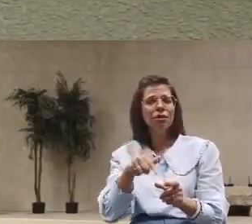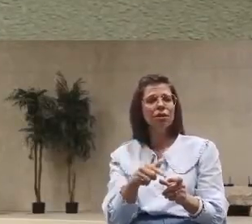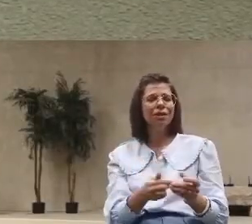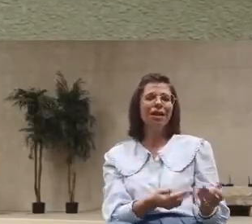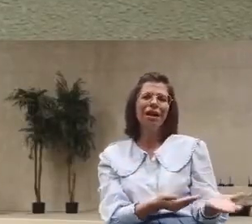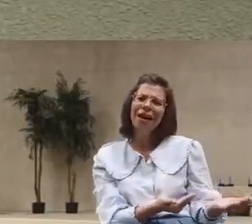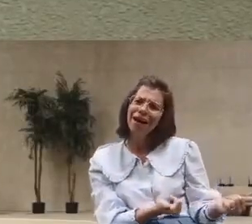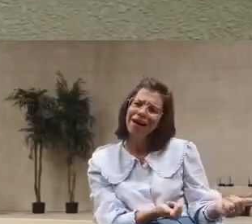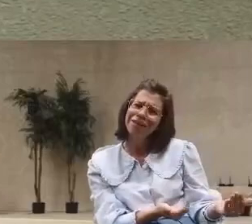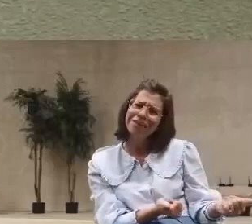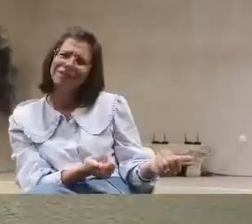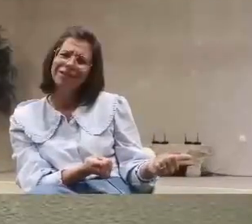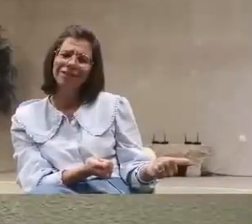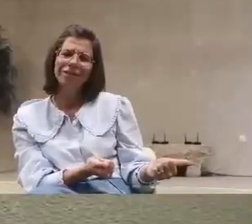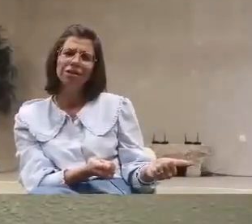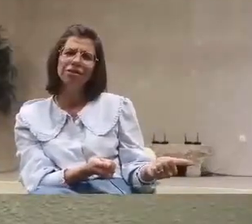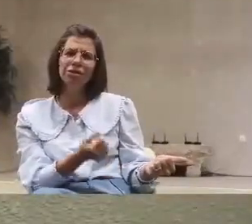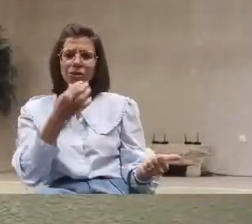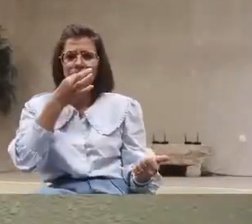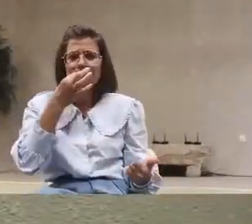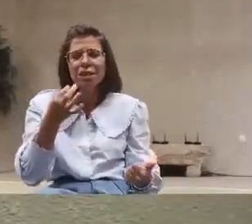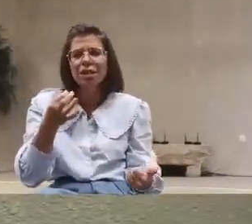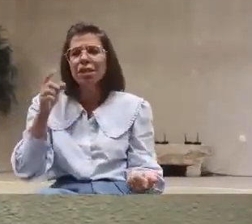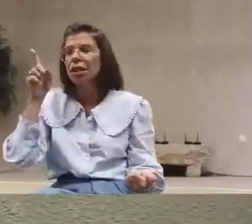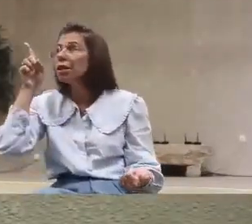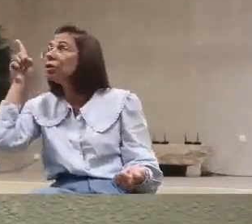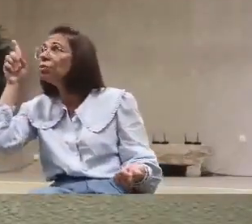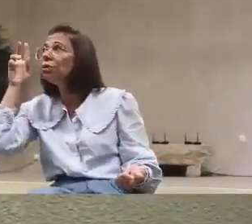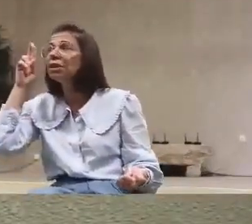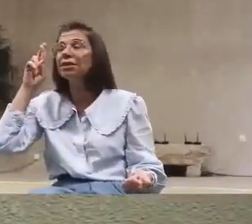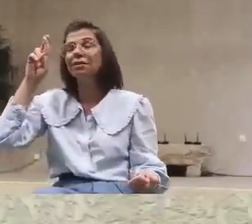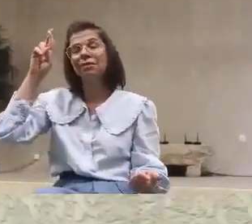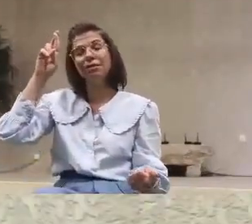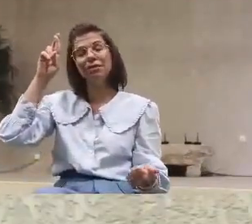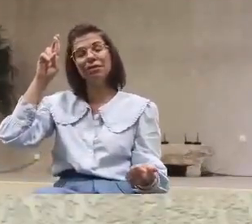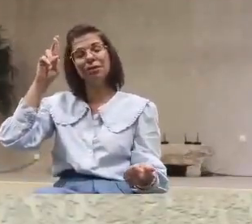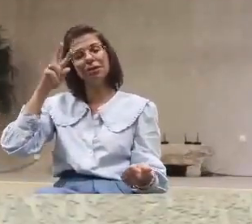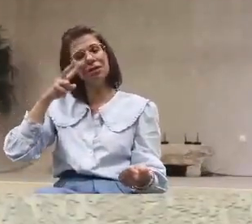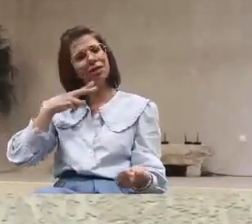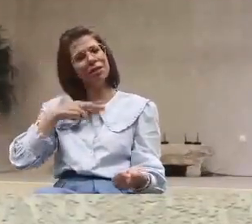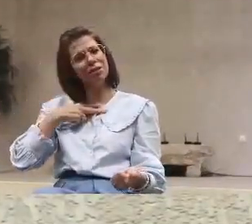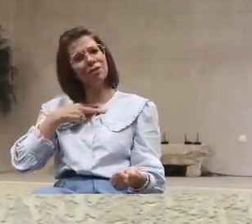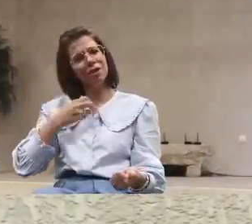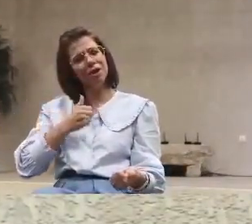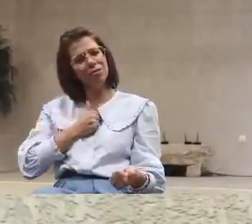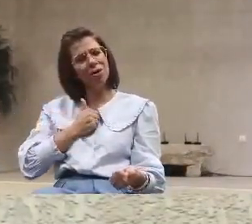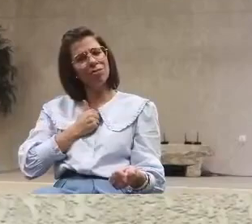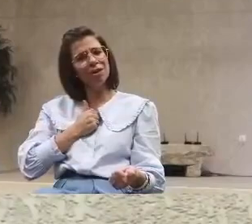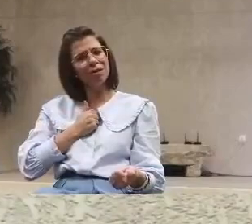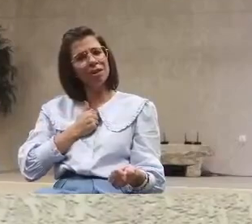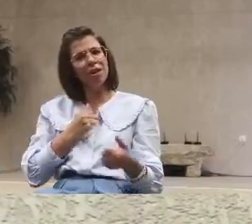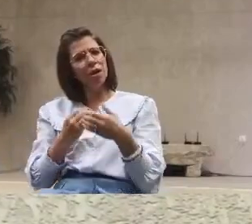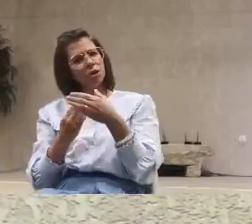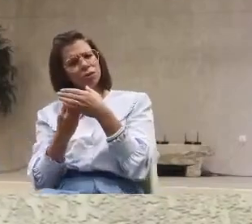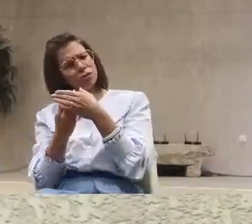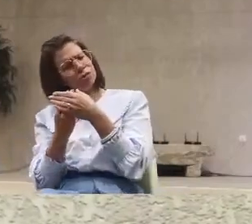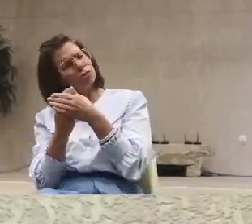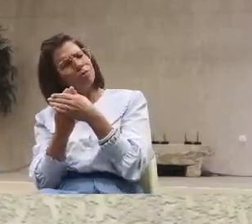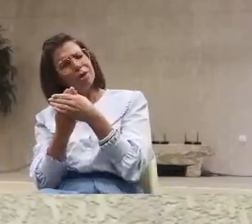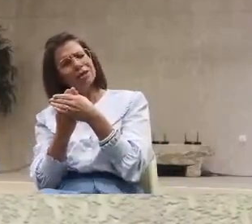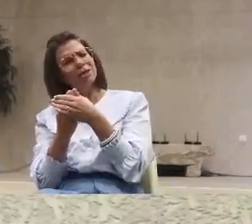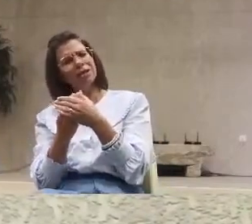confessé Jésus comme leur Seigneur leur Seigneur ce matin ce matin